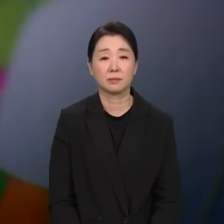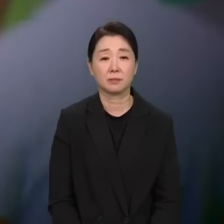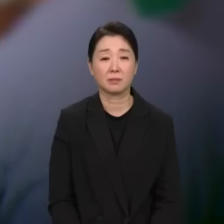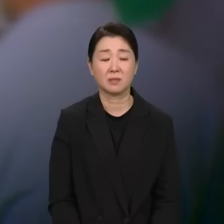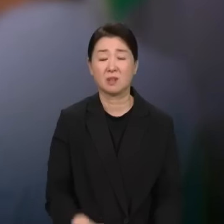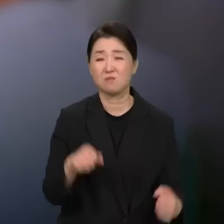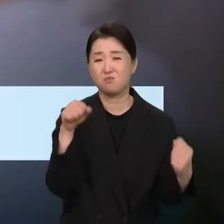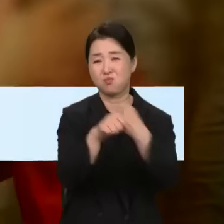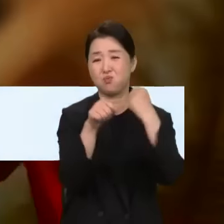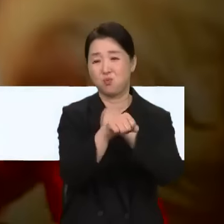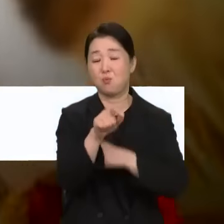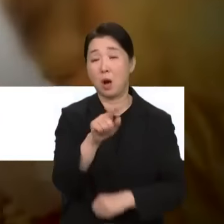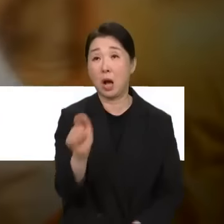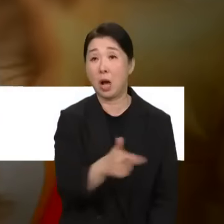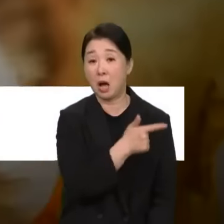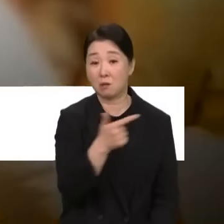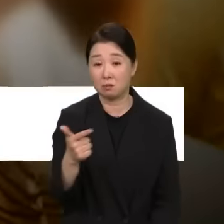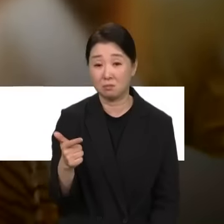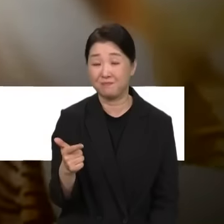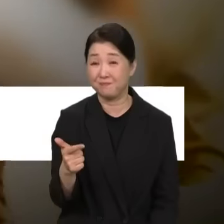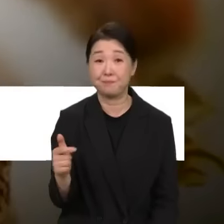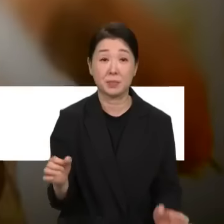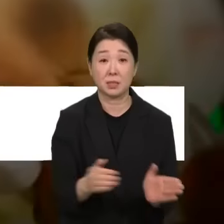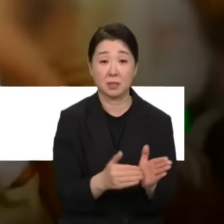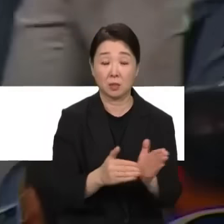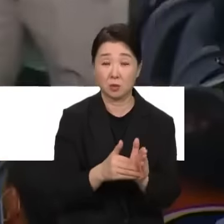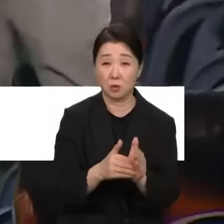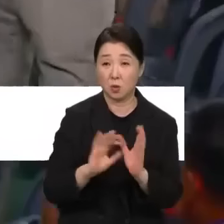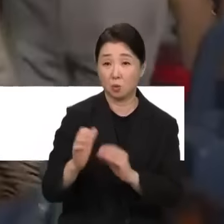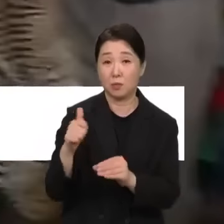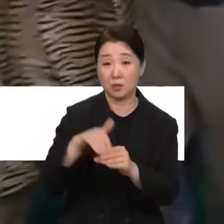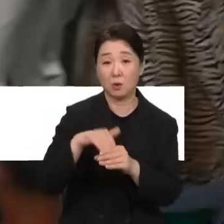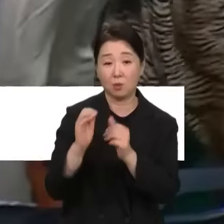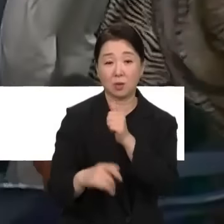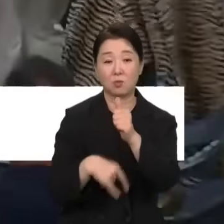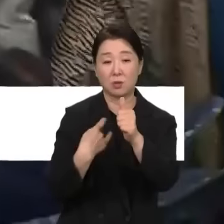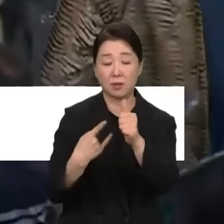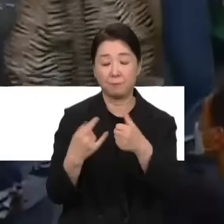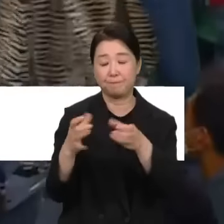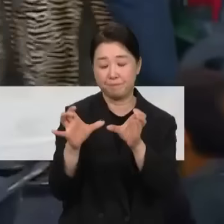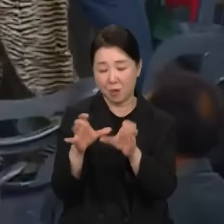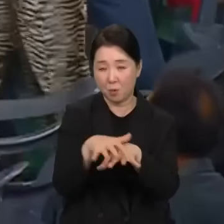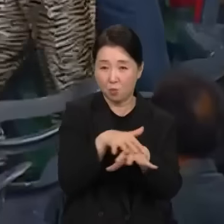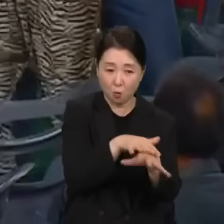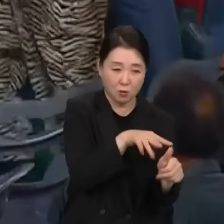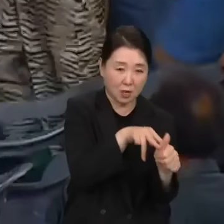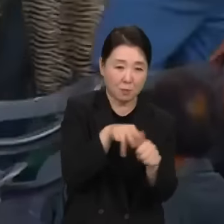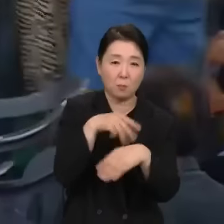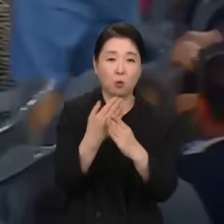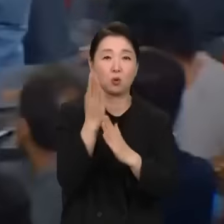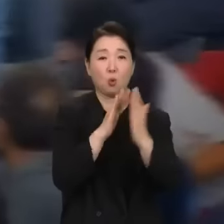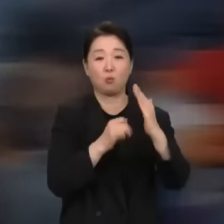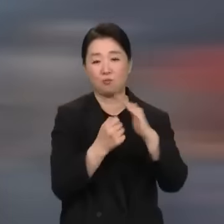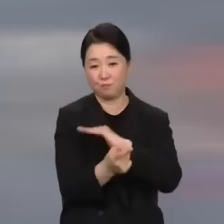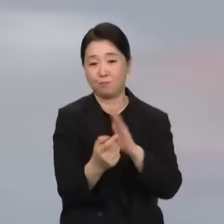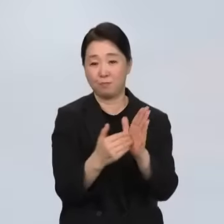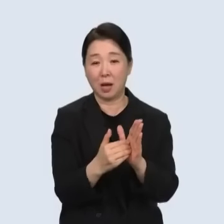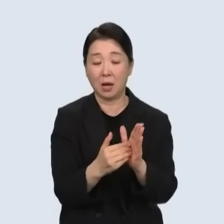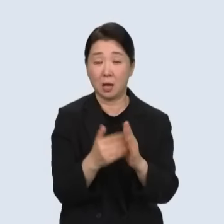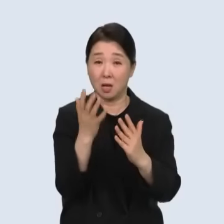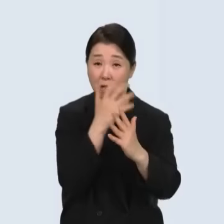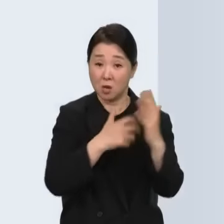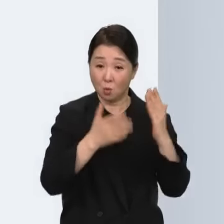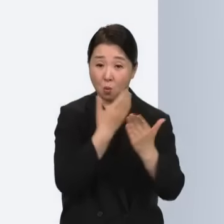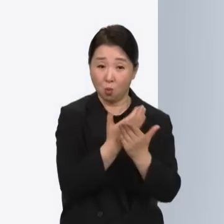폭력 사태가 벌어진 지 하루 만에 국민의힘 선관위는 당대표 후보 캠프 네 곳에 일제히 공문을 보냈습니다.